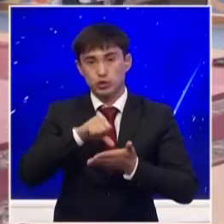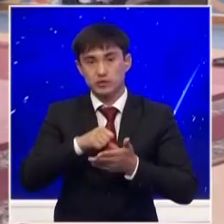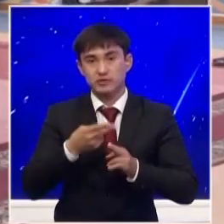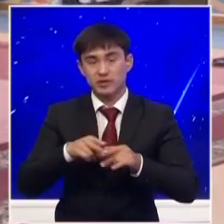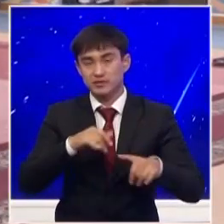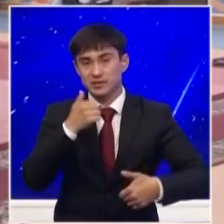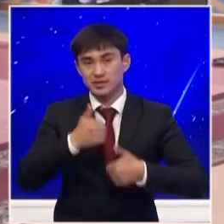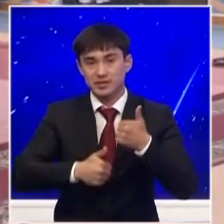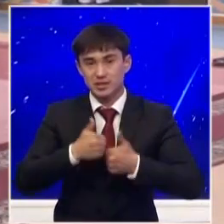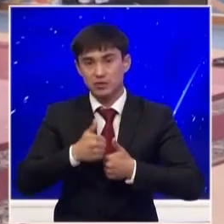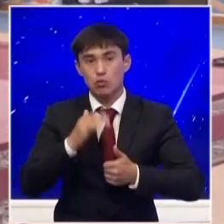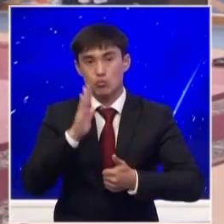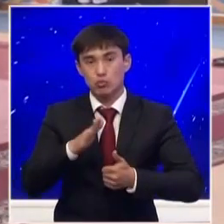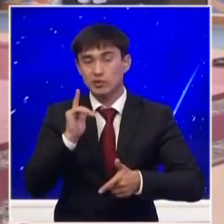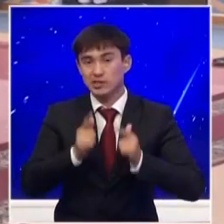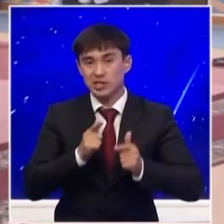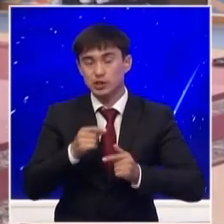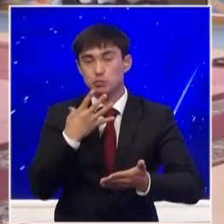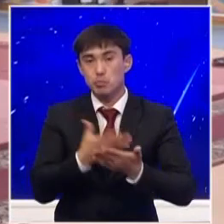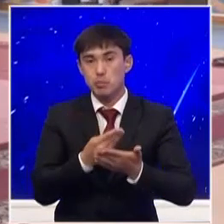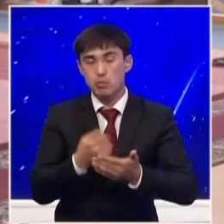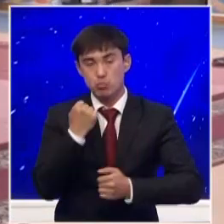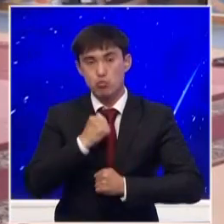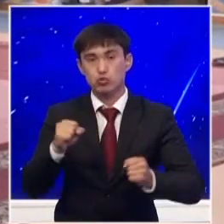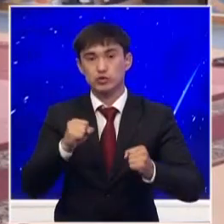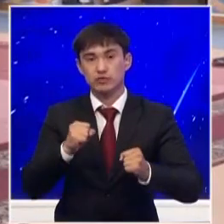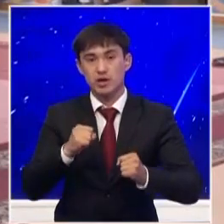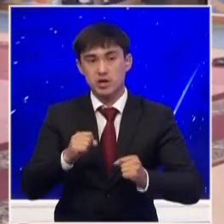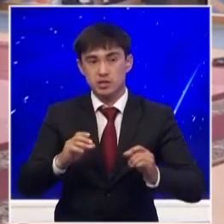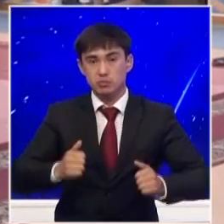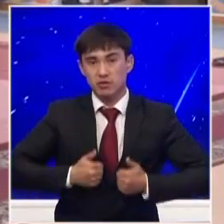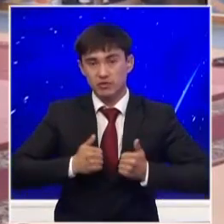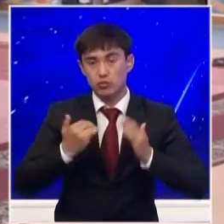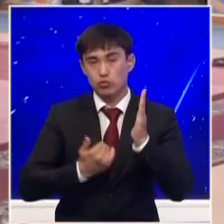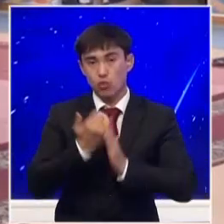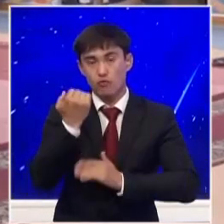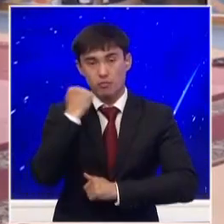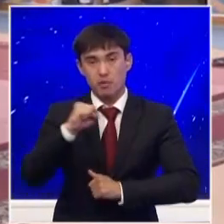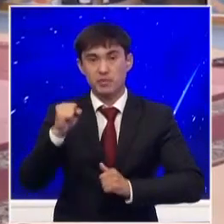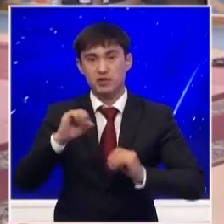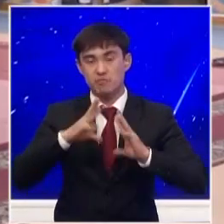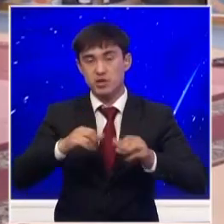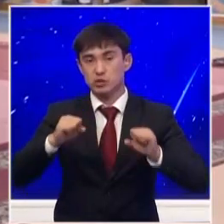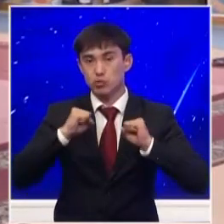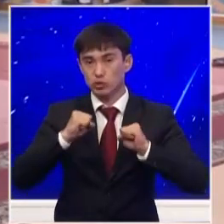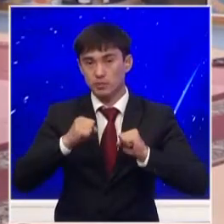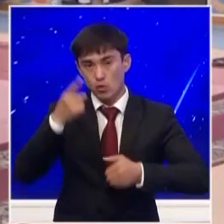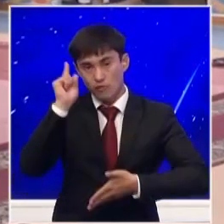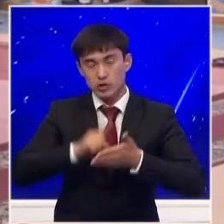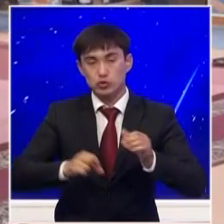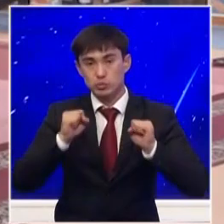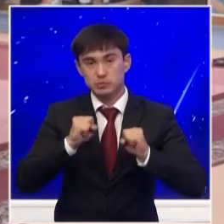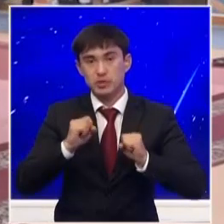участие в этих состязаниях, он станет настоящим примером мужества и сподвигнет их на новые победы в мире спорта. Также уверен, что